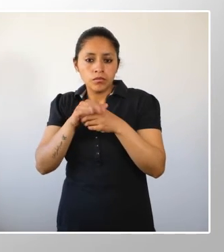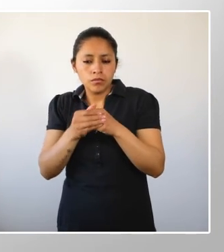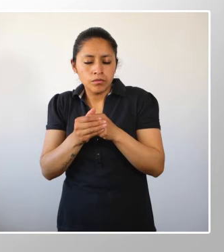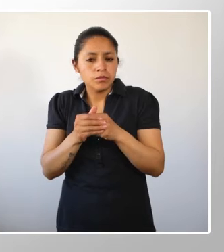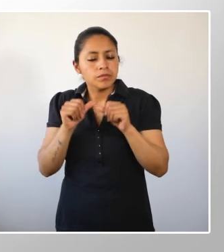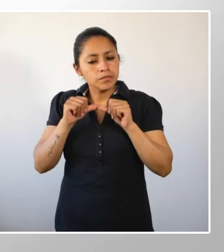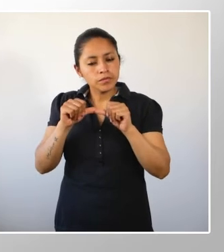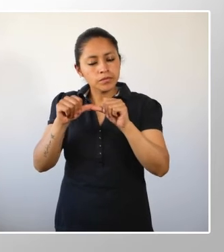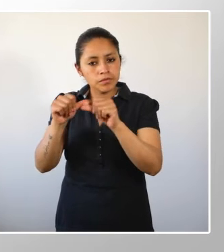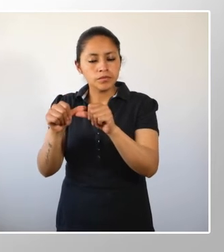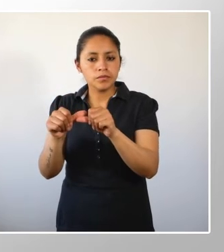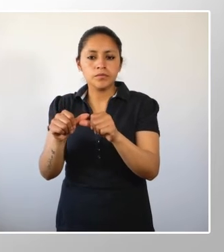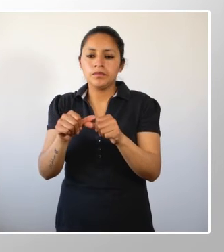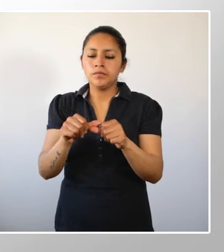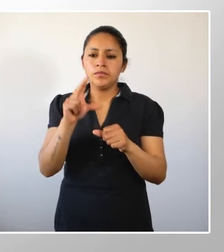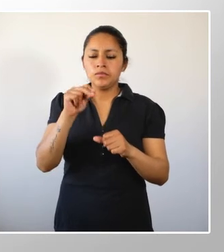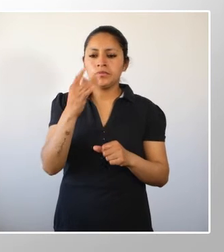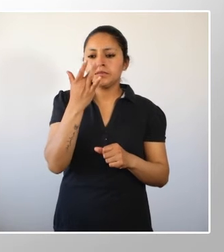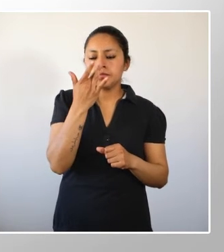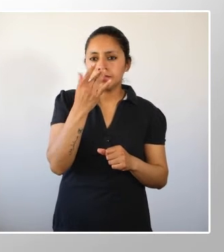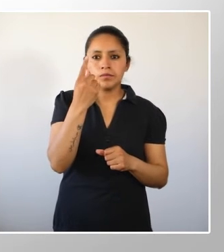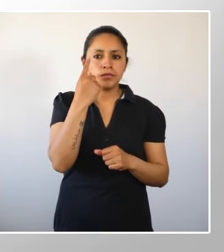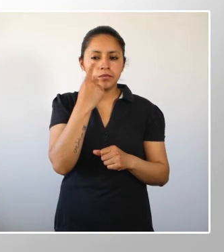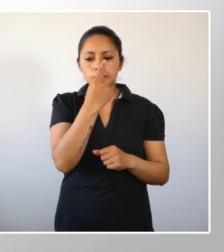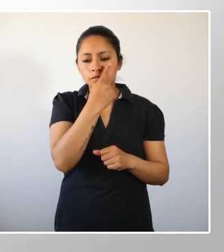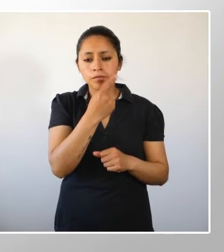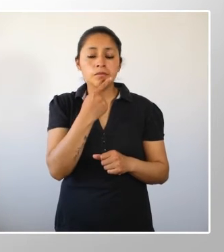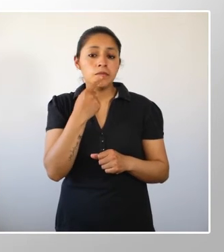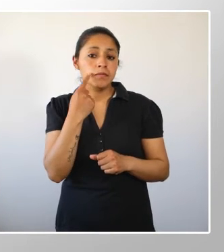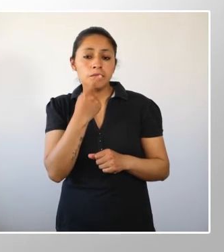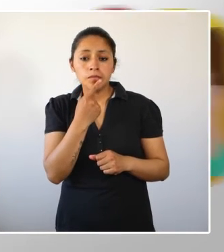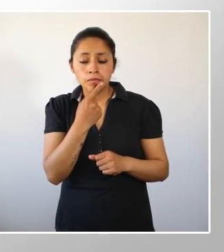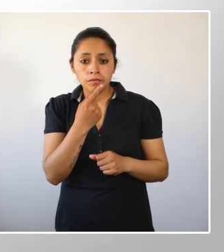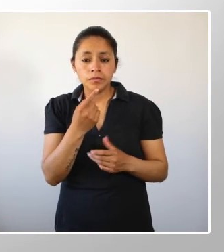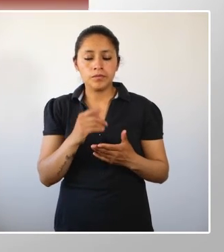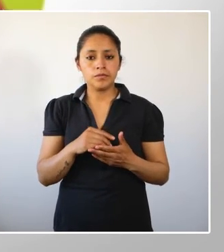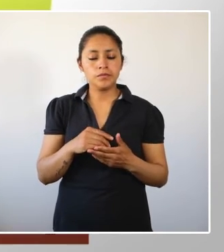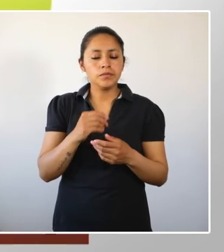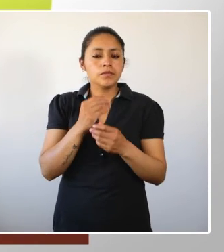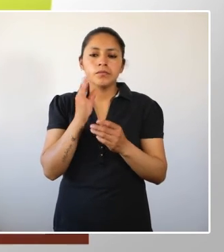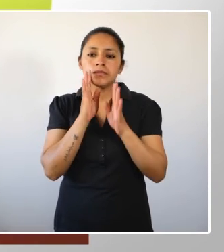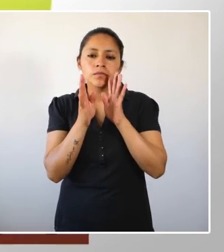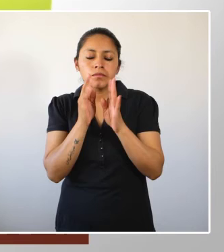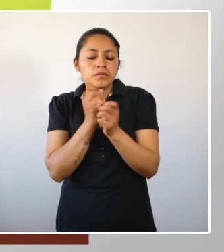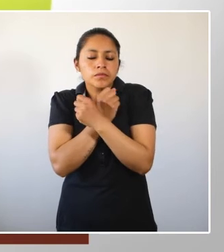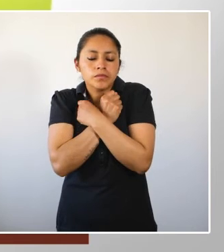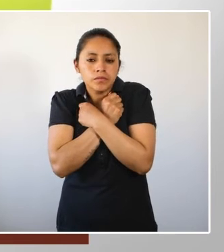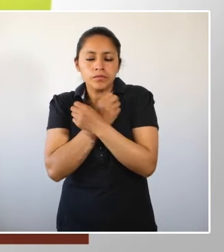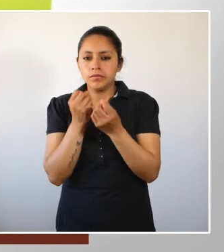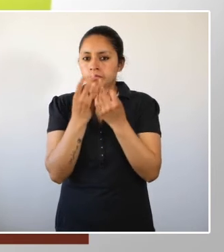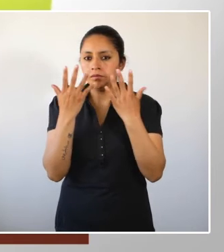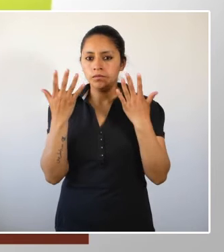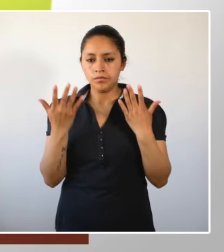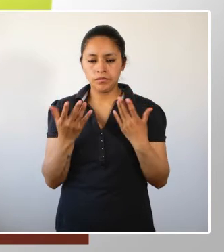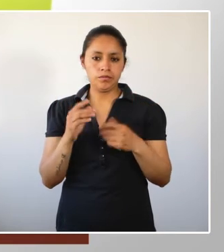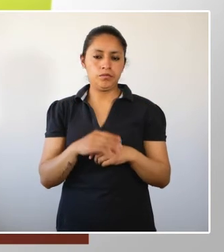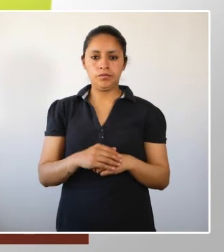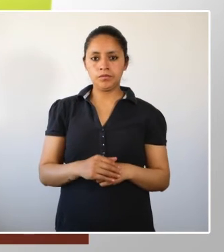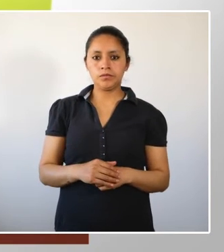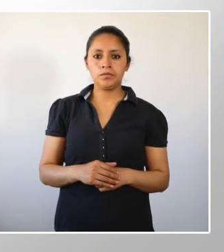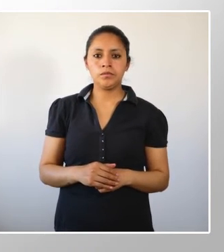chakana. Yawar masikunawangkanapah, orata zuakuna. Mana kongkaichu makita saparato maila kuna. Chantapis,